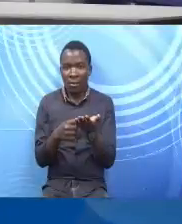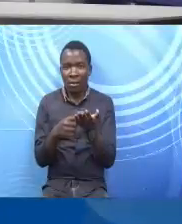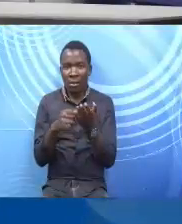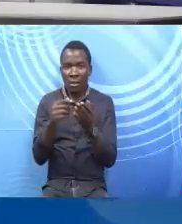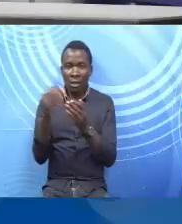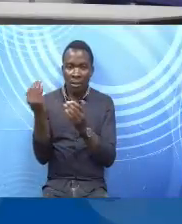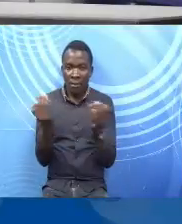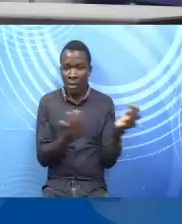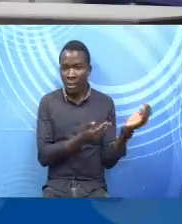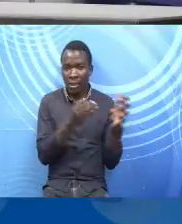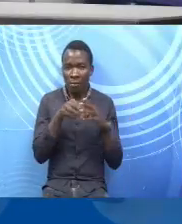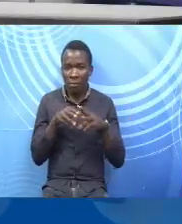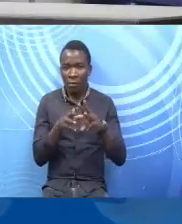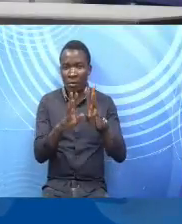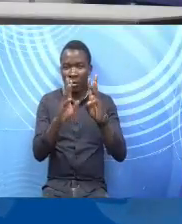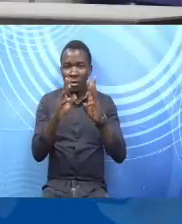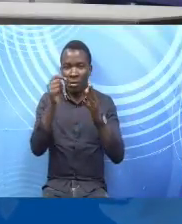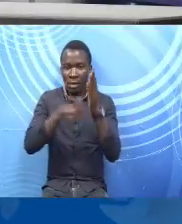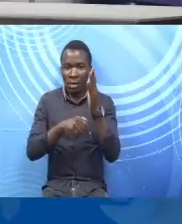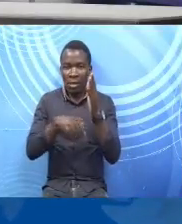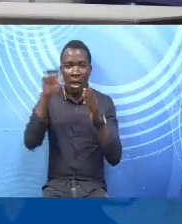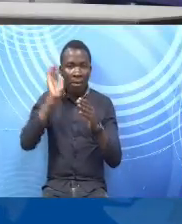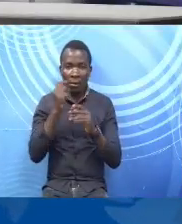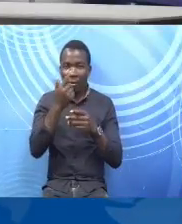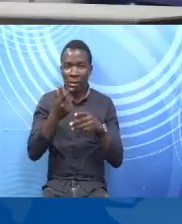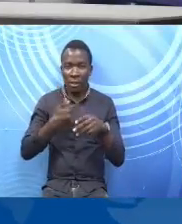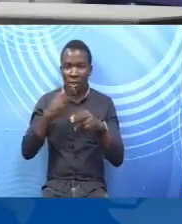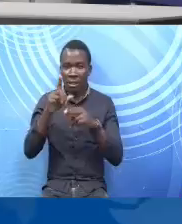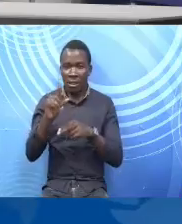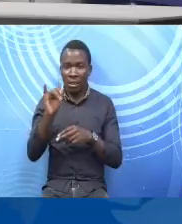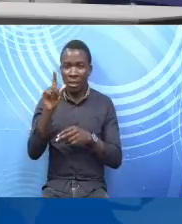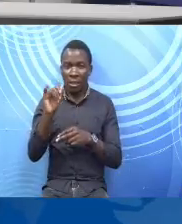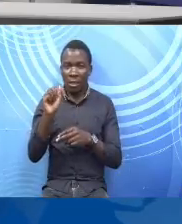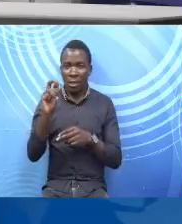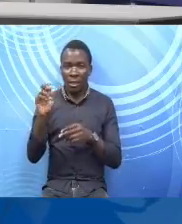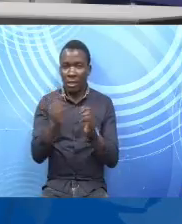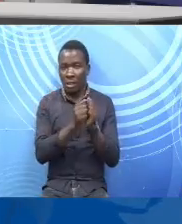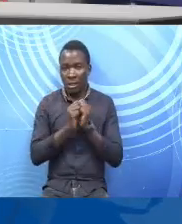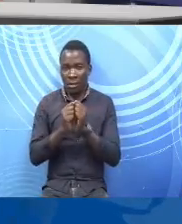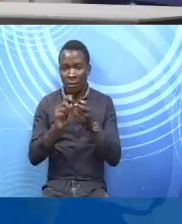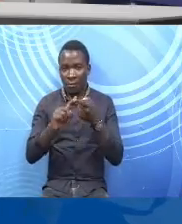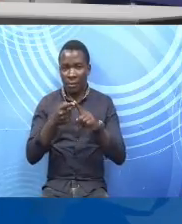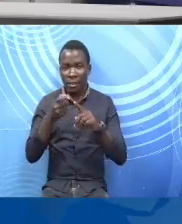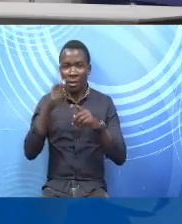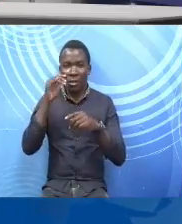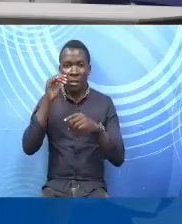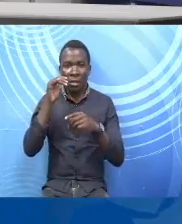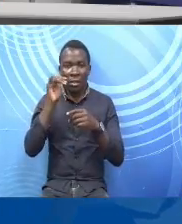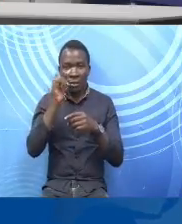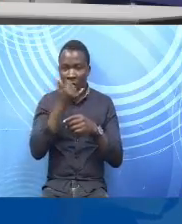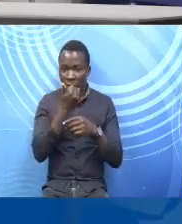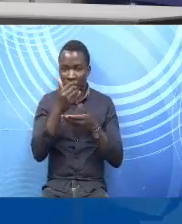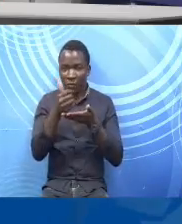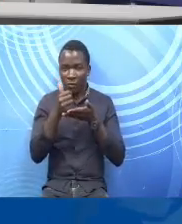Reka mbaye ikaze makuru ku buryo burambuye na makuru mbye kugezweho nanjye Liliane iradukunda nk'abandi kumwe na mugenzi wanjye Musabye Imana Joseph